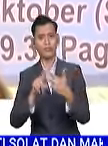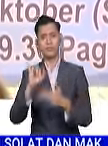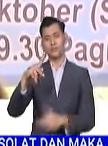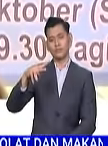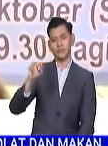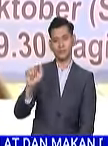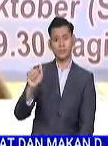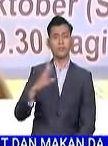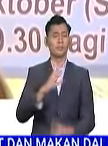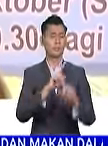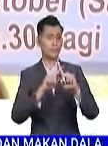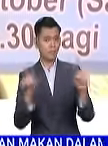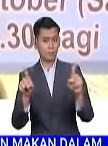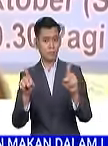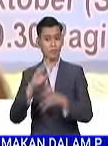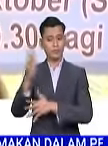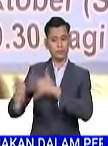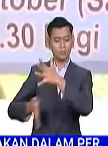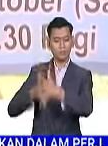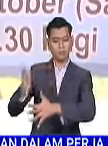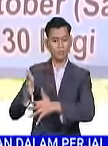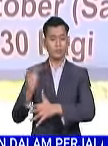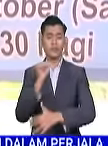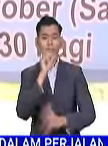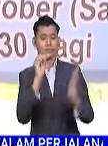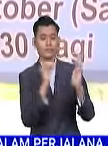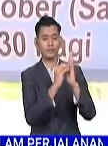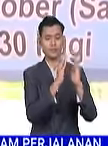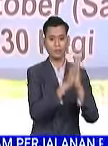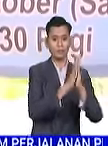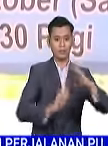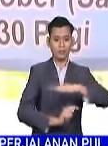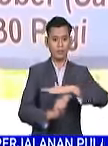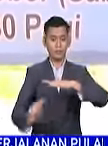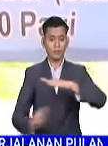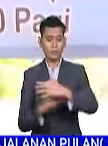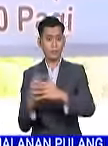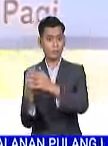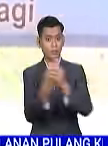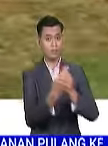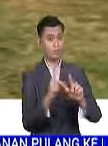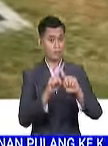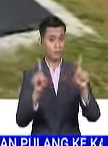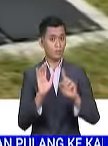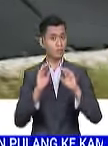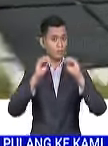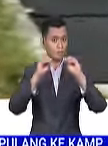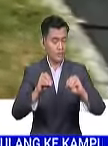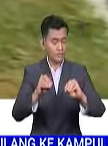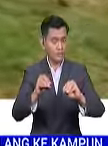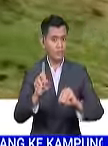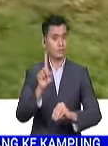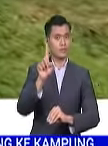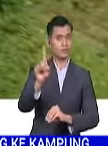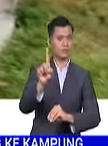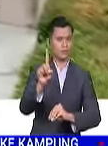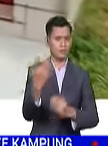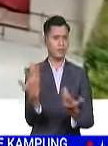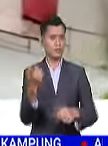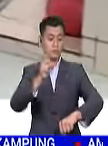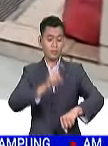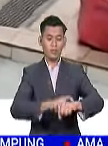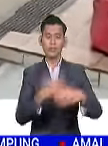bahasa ketiga itu tidak akan dimasukkan ke dalam sukatan pelajaran Tapika Perpaduan. Sebaliknya akan diajar dalam satu sesi yang